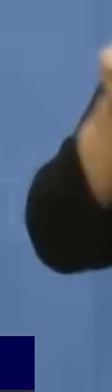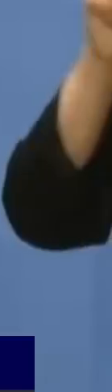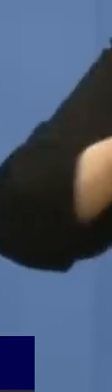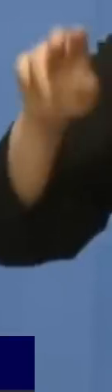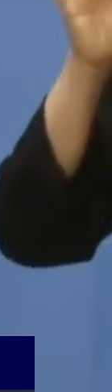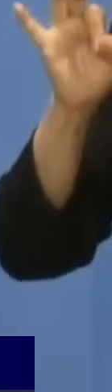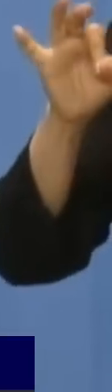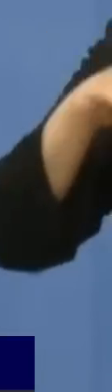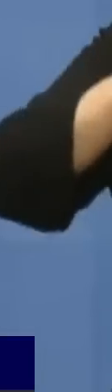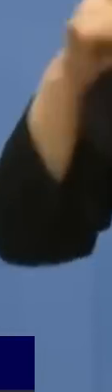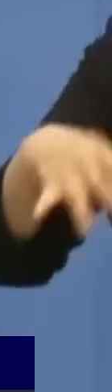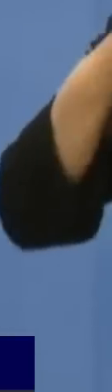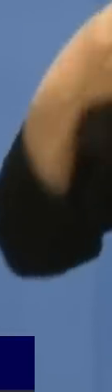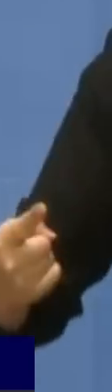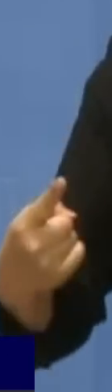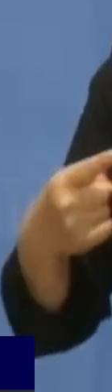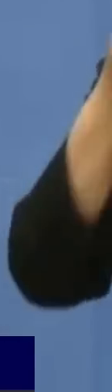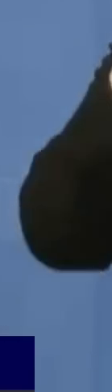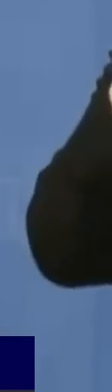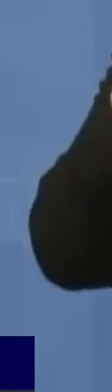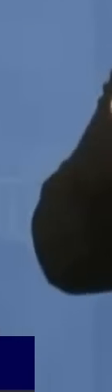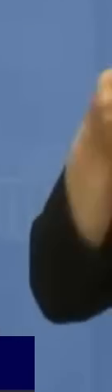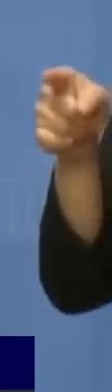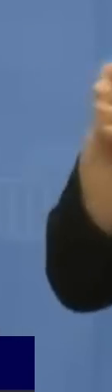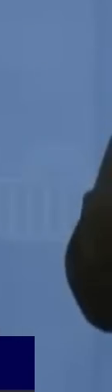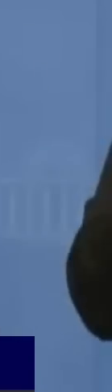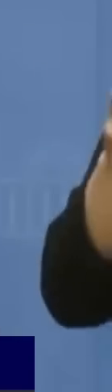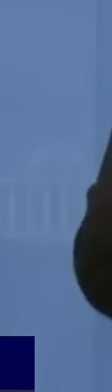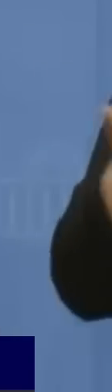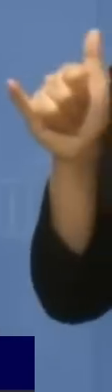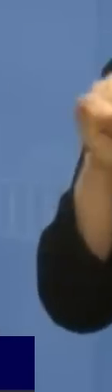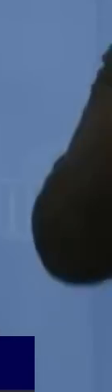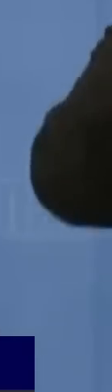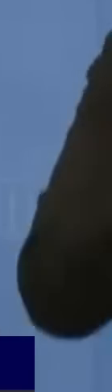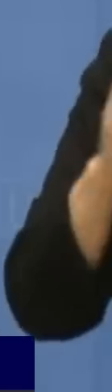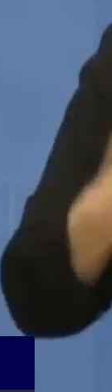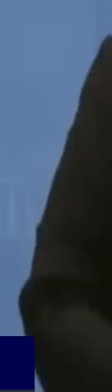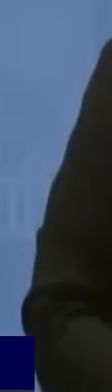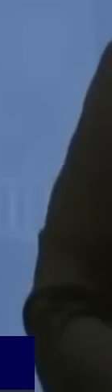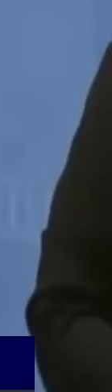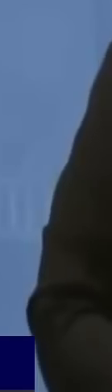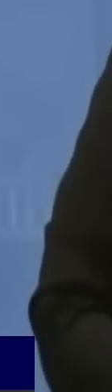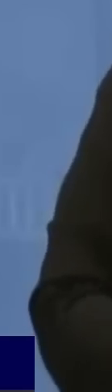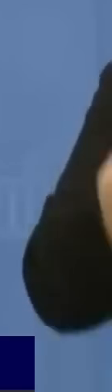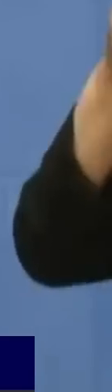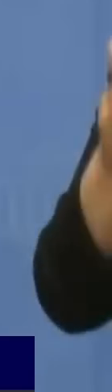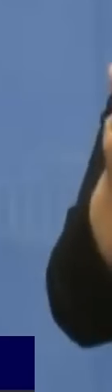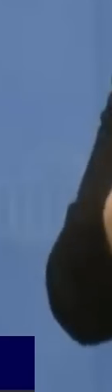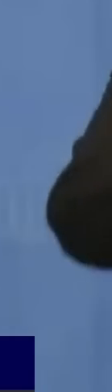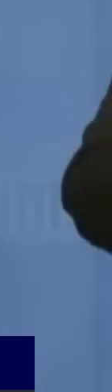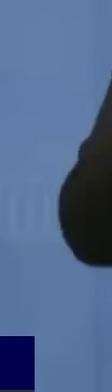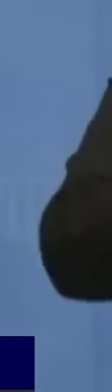됐습니다 윤석열 정부는 경제문훈과 부자 감세로 두 달 만에 16조원 규모의 세수 펑크를